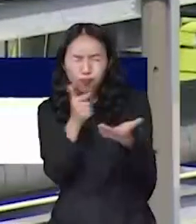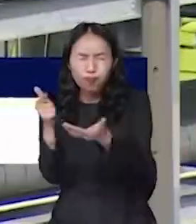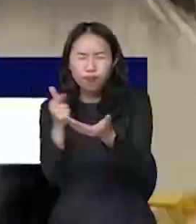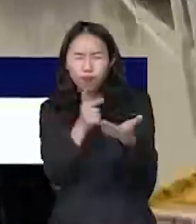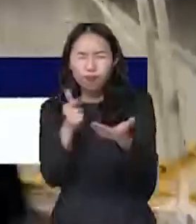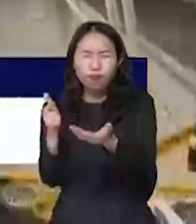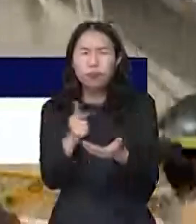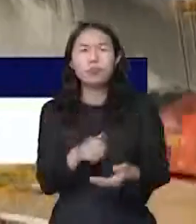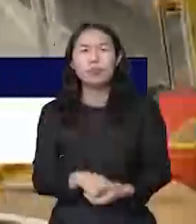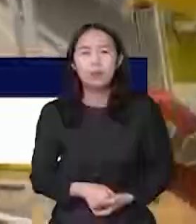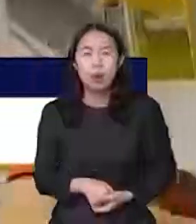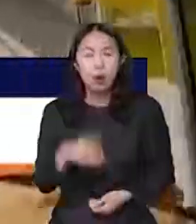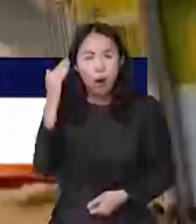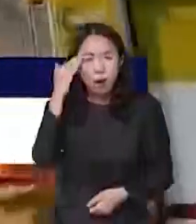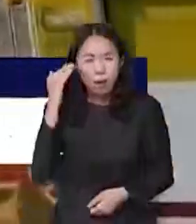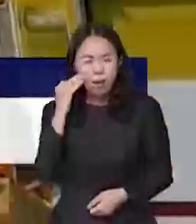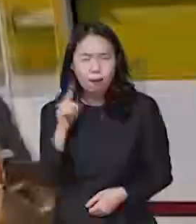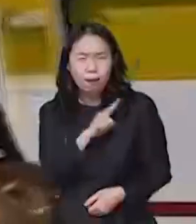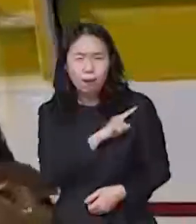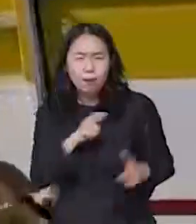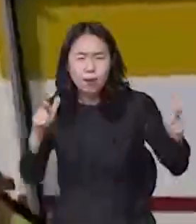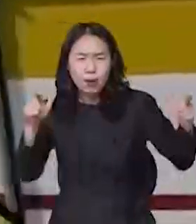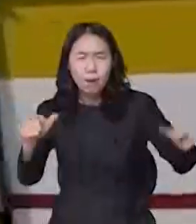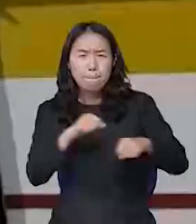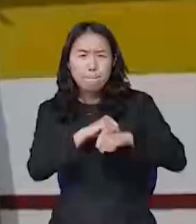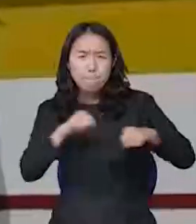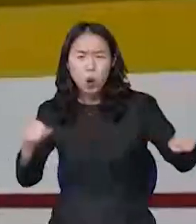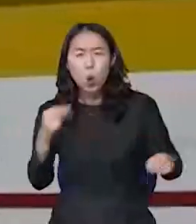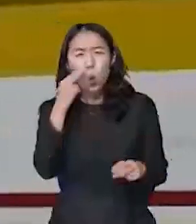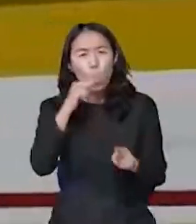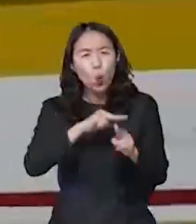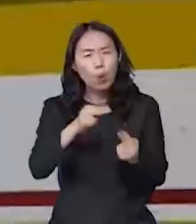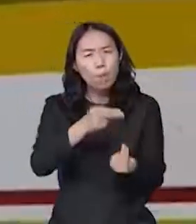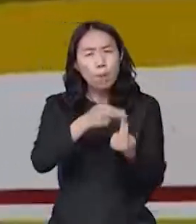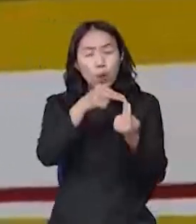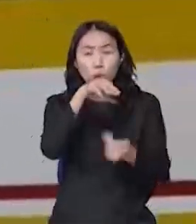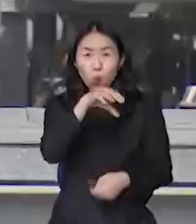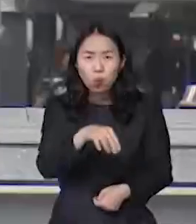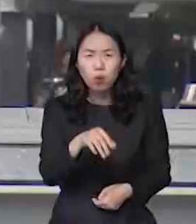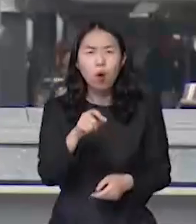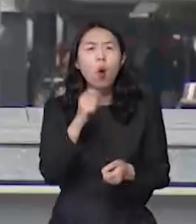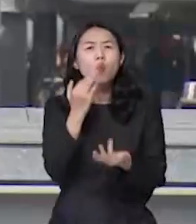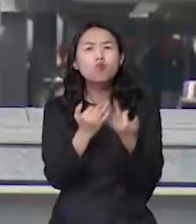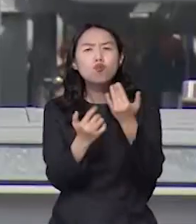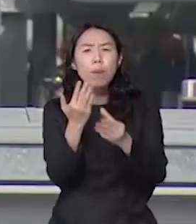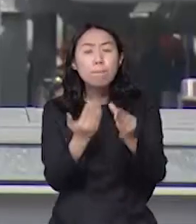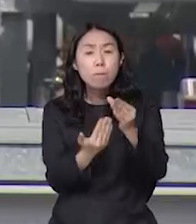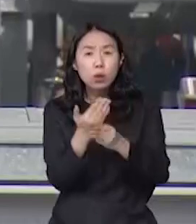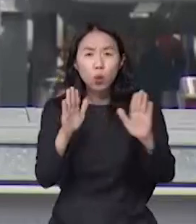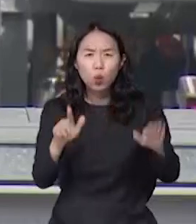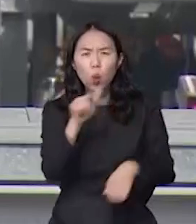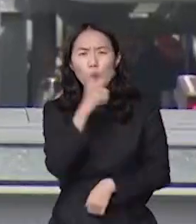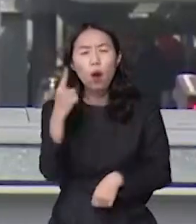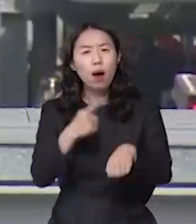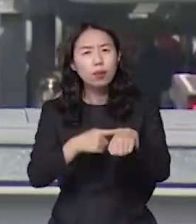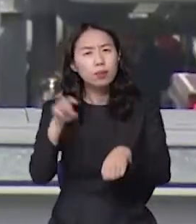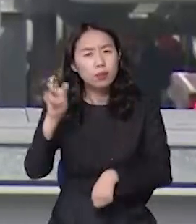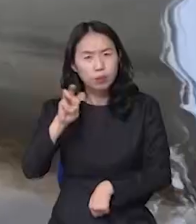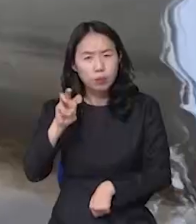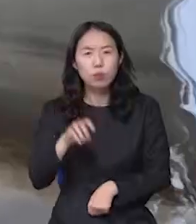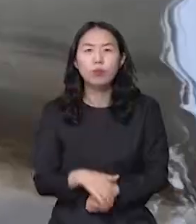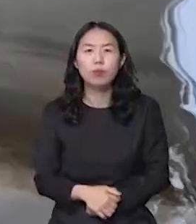쏘아댑니다. 국내 최대 규모의 석유 비축 기지인 여수 오일 허브 코리아에서 불이 난 건 오늘 오후 1시